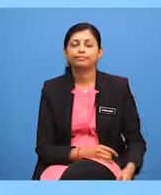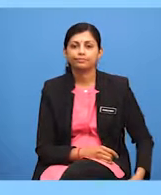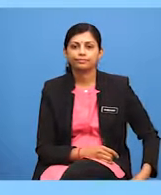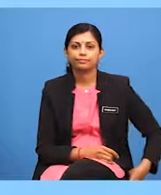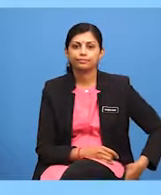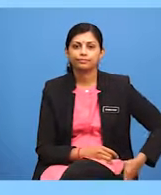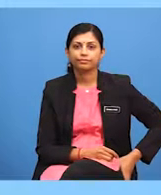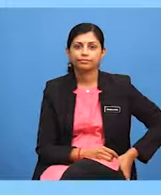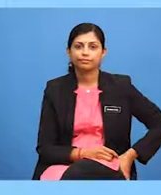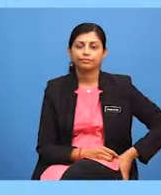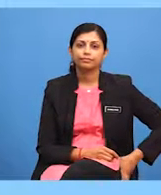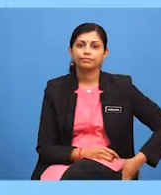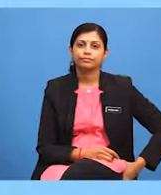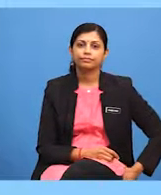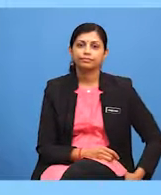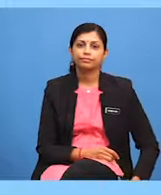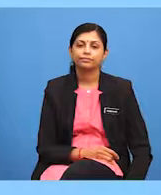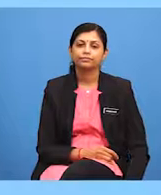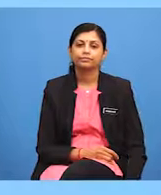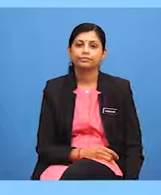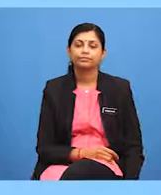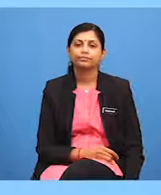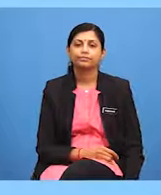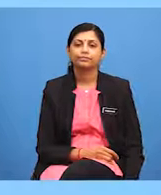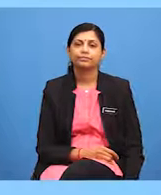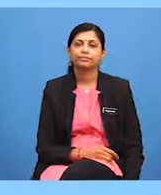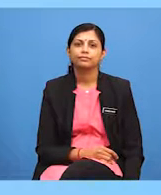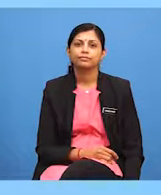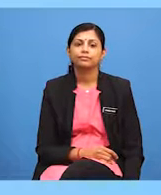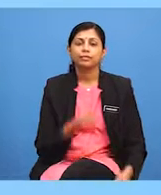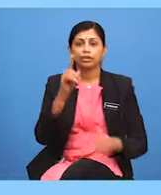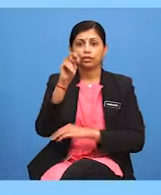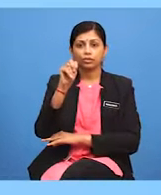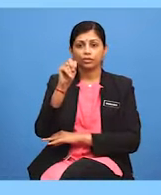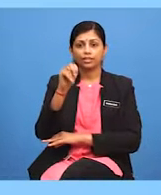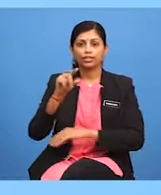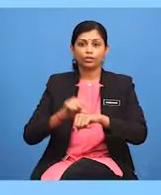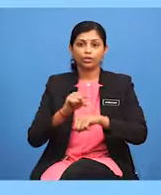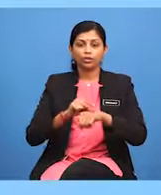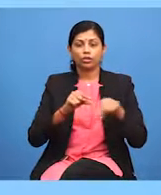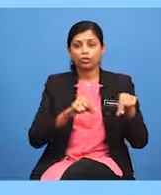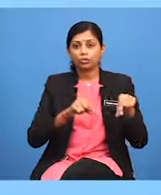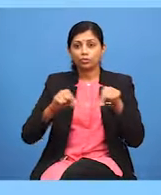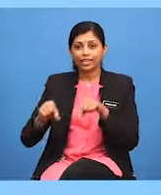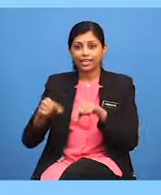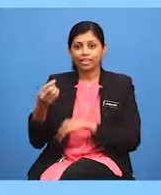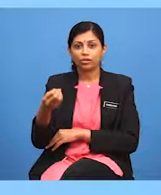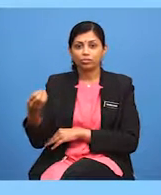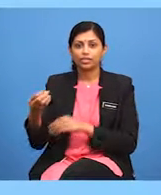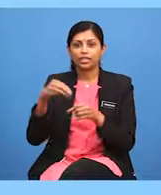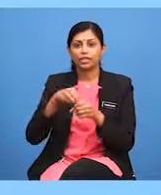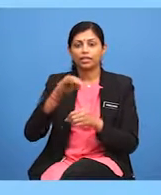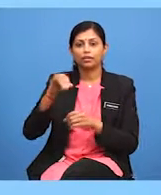Newton daya digunakan untuk menggerakkan objek dalam jarak 1 meter